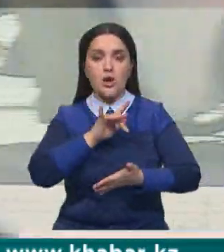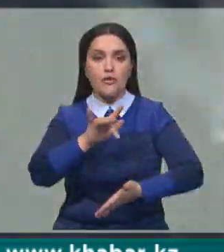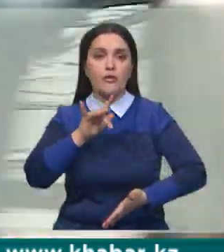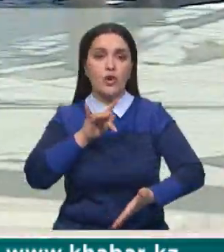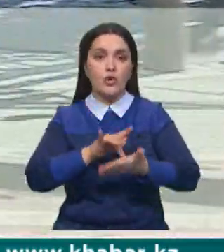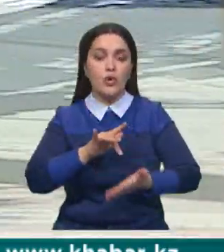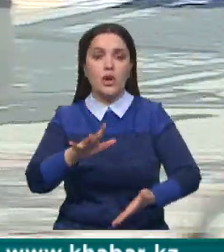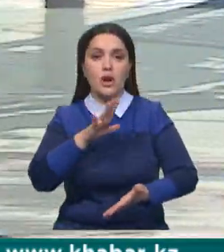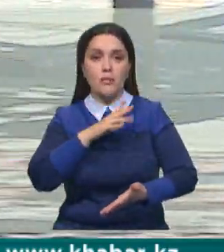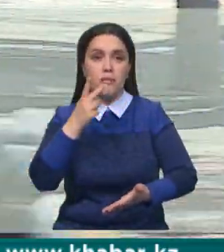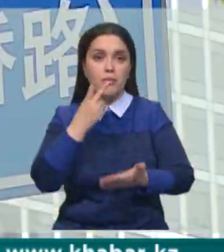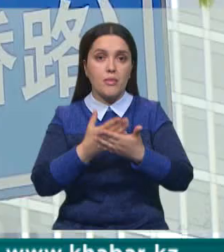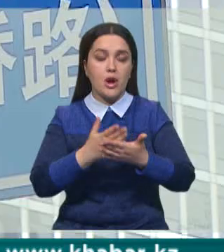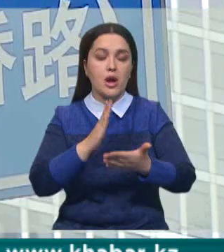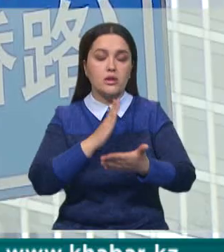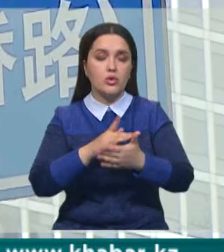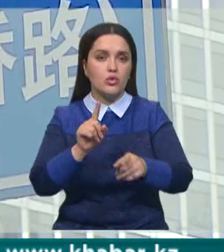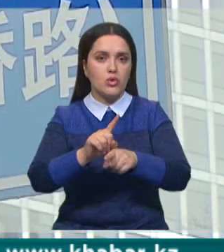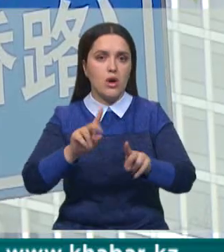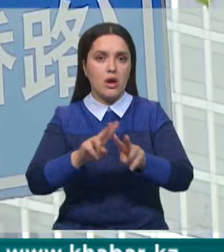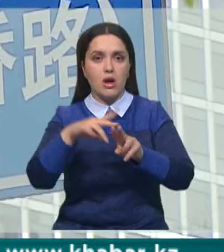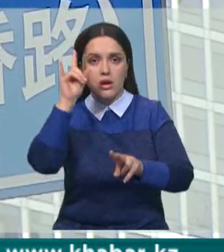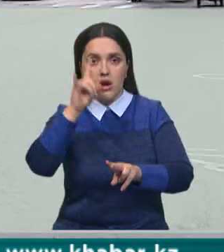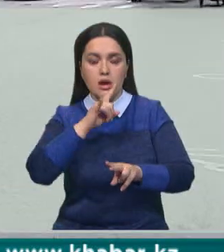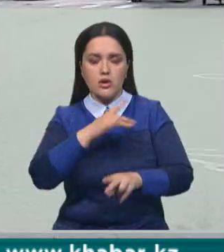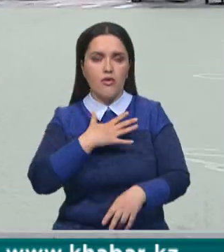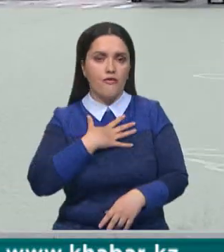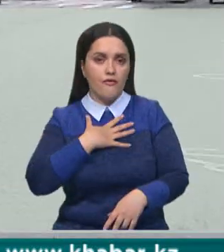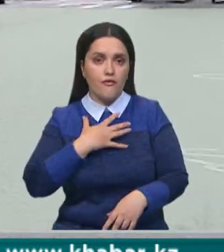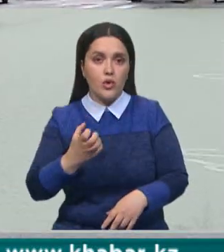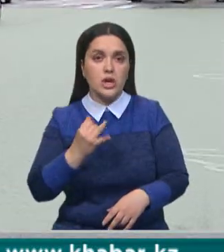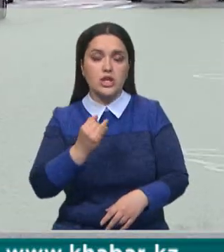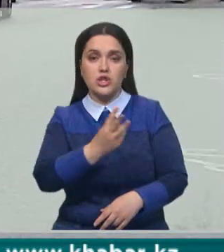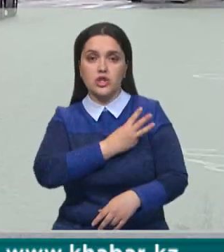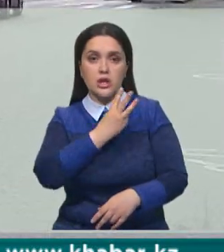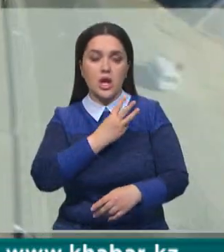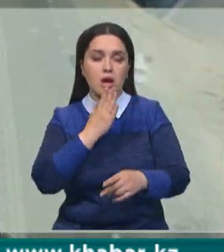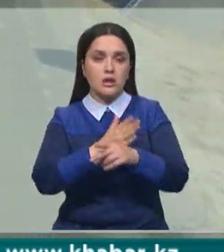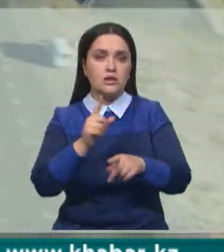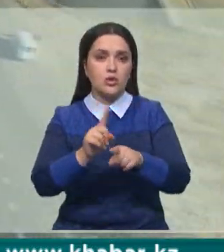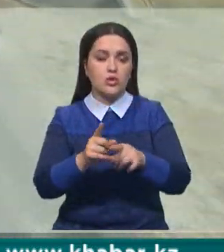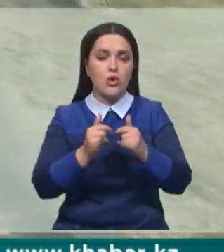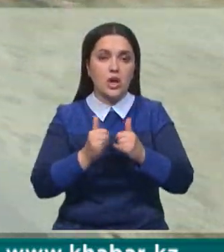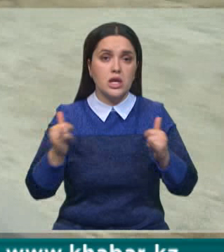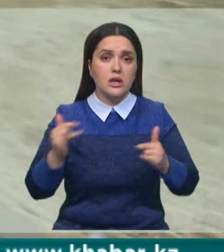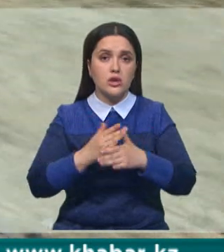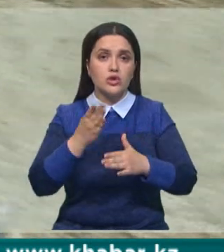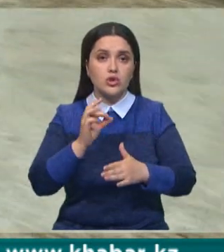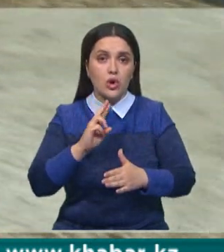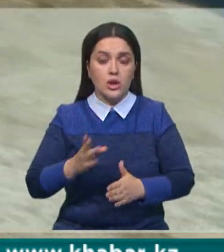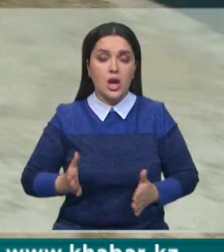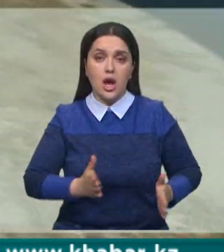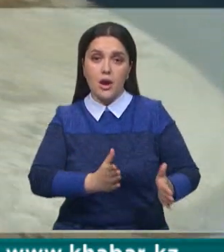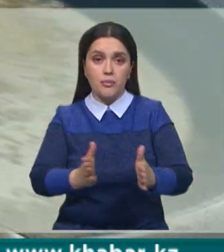тоже наглядно демонстрирующим, на что способны воля и большое желание созидать. Шелковый путь дня сегодняшнего